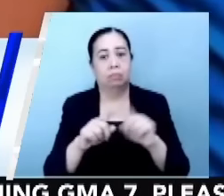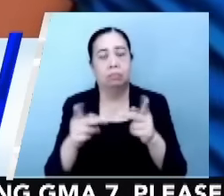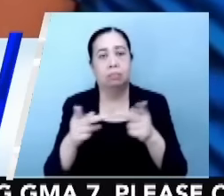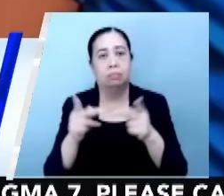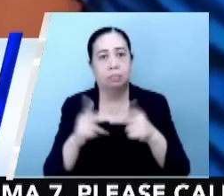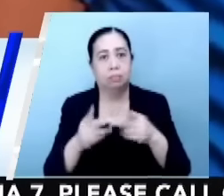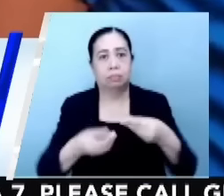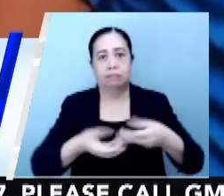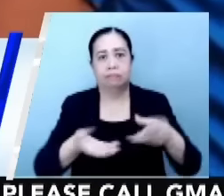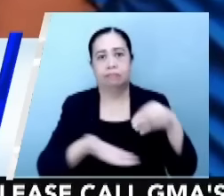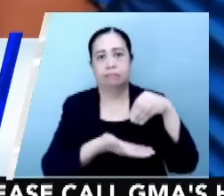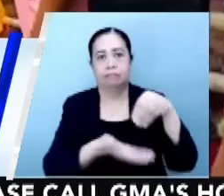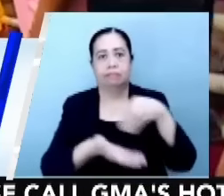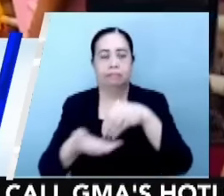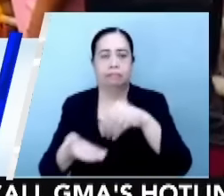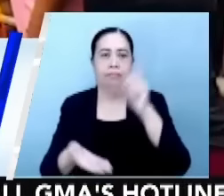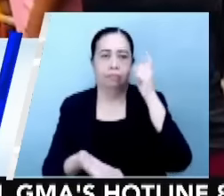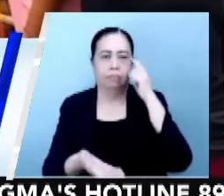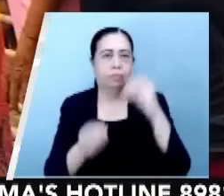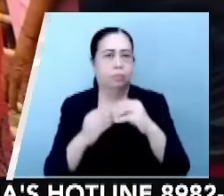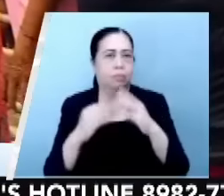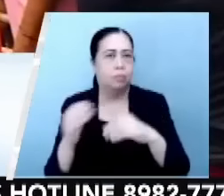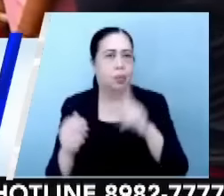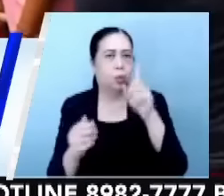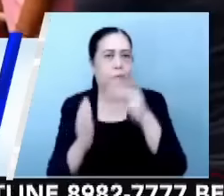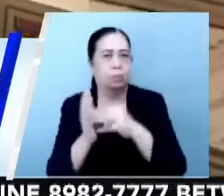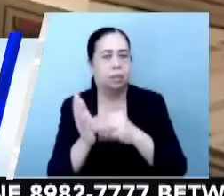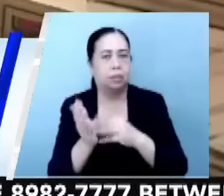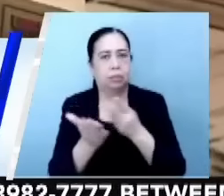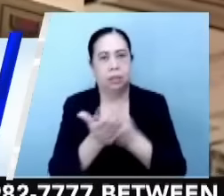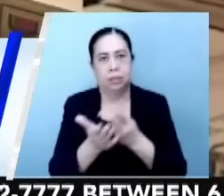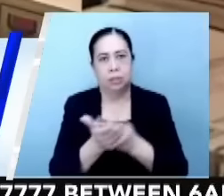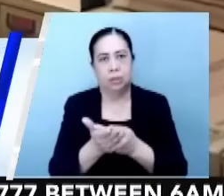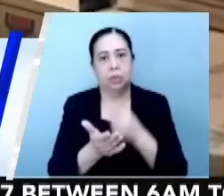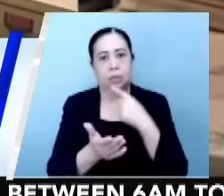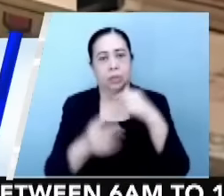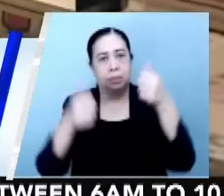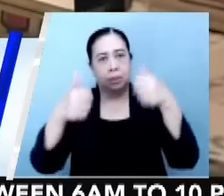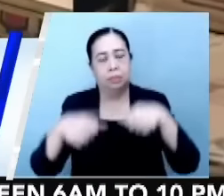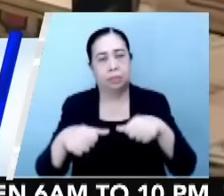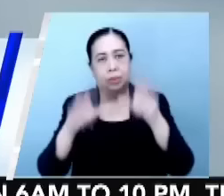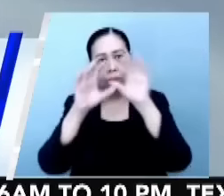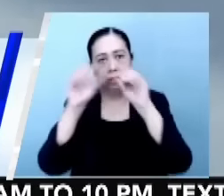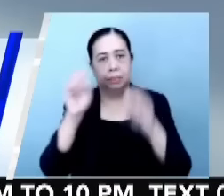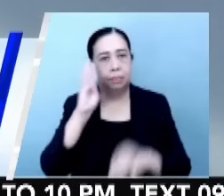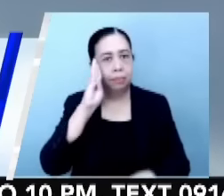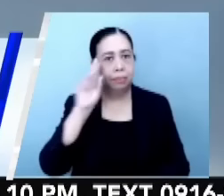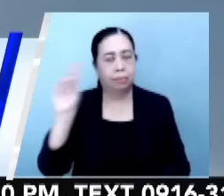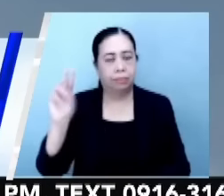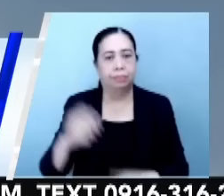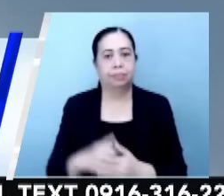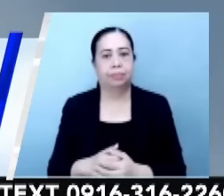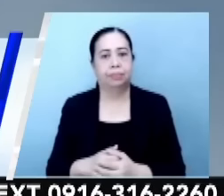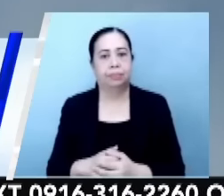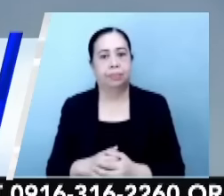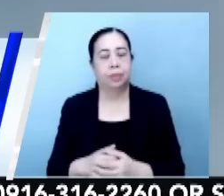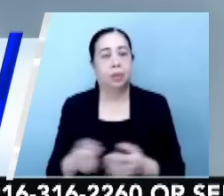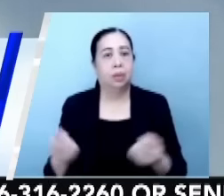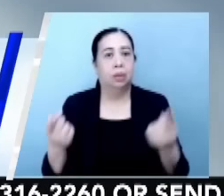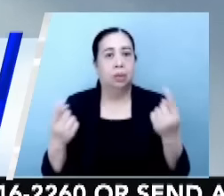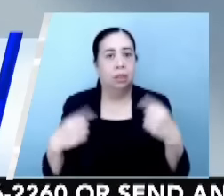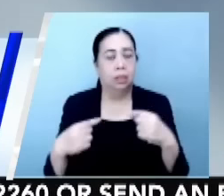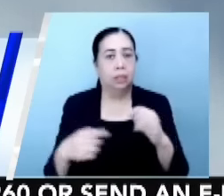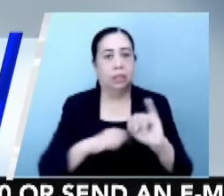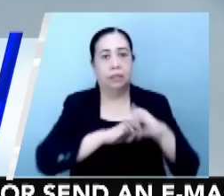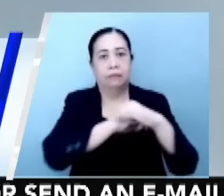ang gobyerno na mahigit 1,000,000 piso ayon sa post ni Pangulong Bongbong Marcos. Dumating na rin sa Infanta Quezon,